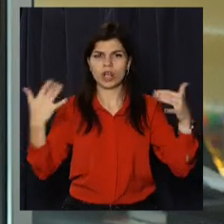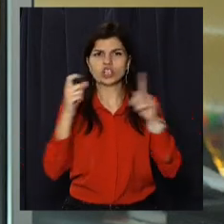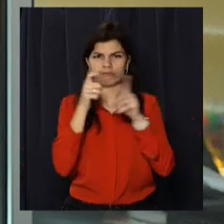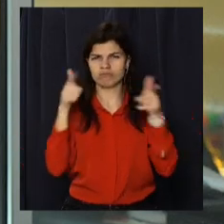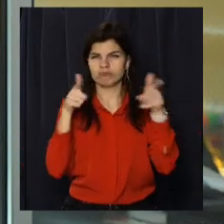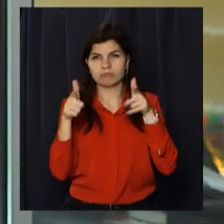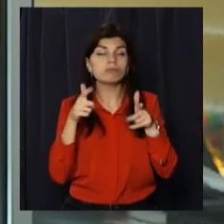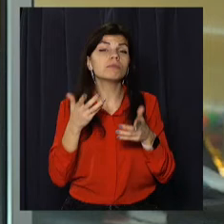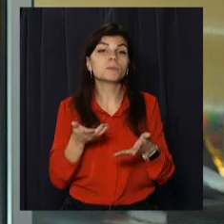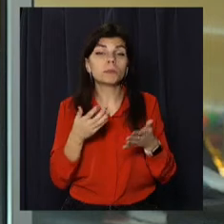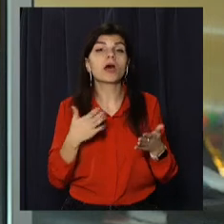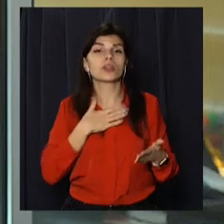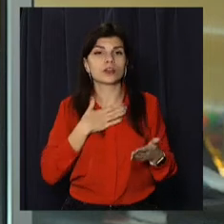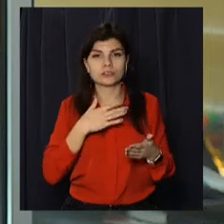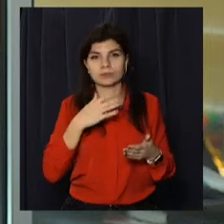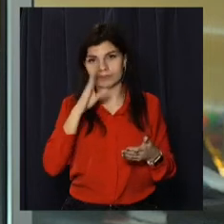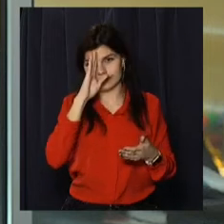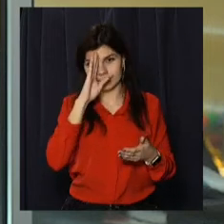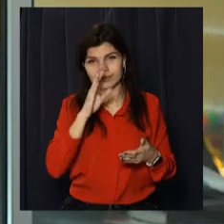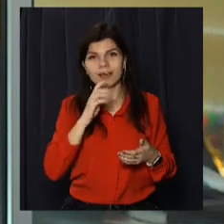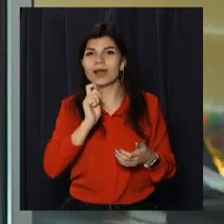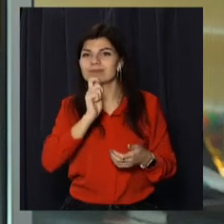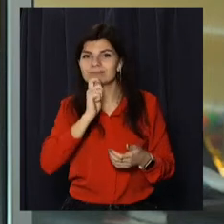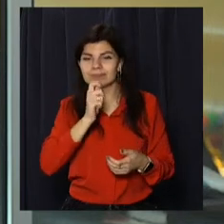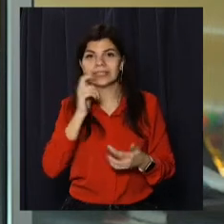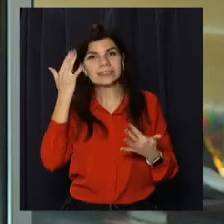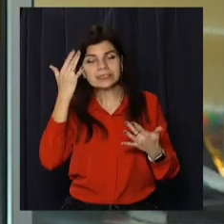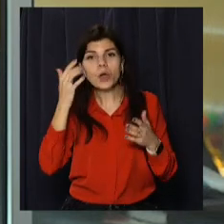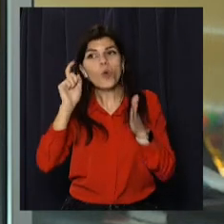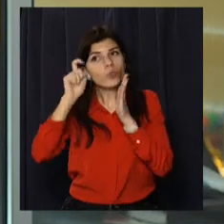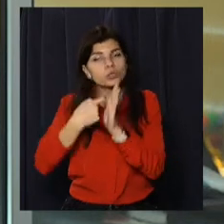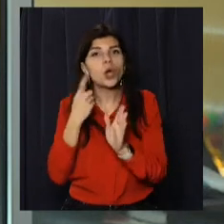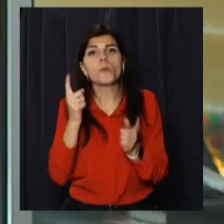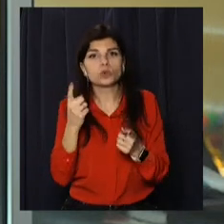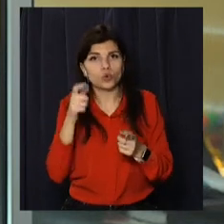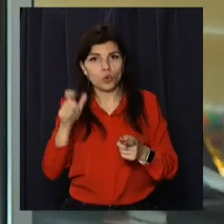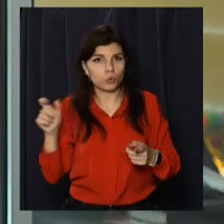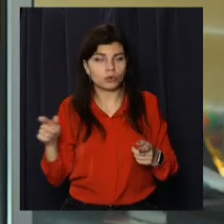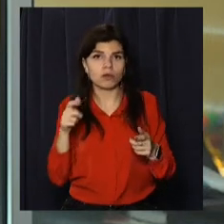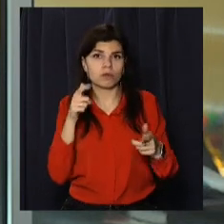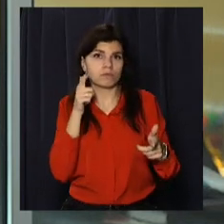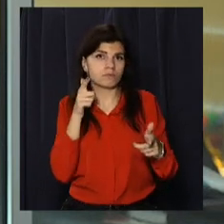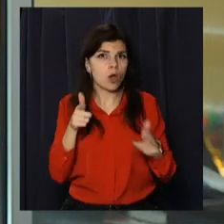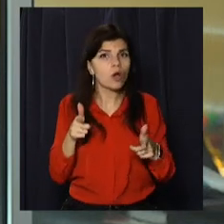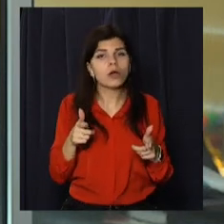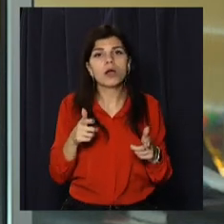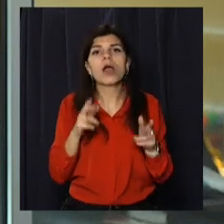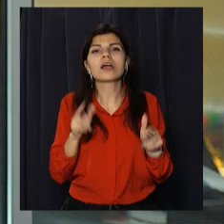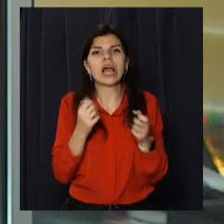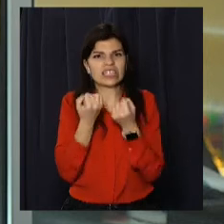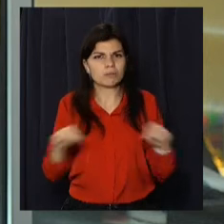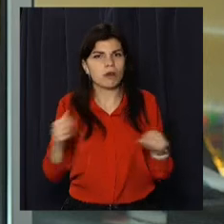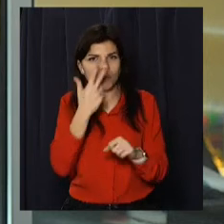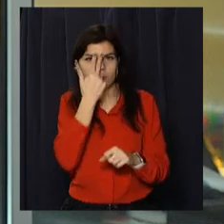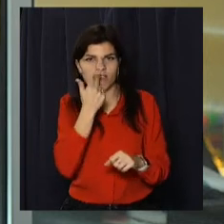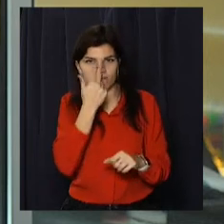нецензурної лексики. Наш Олександр Тущенко намагався з'ясувати, чому люди не гребують матючам та як позбавитися цієї